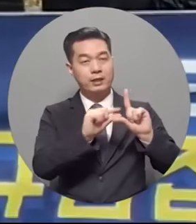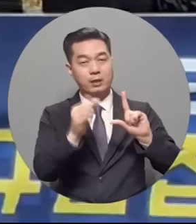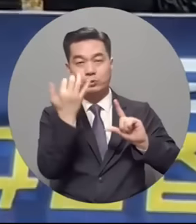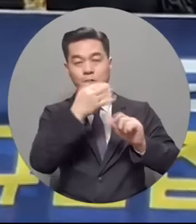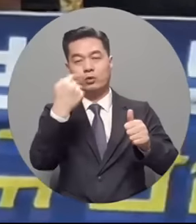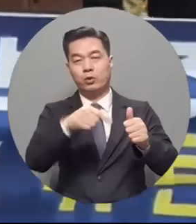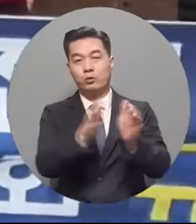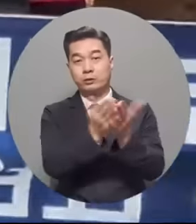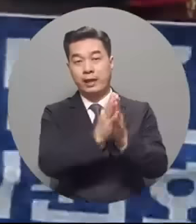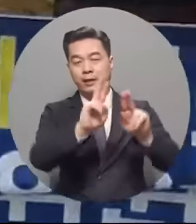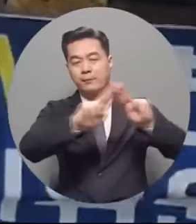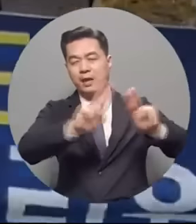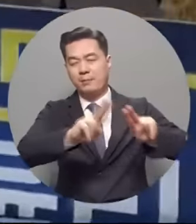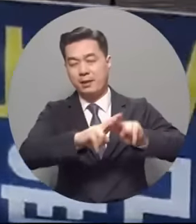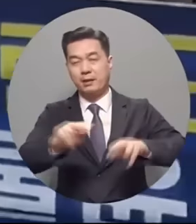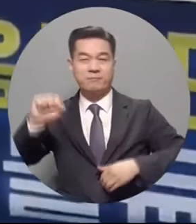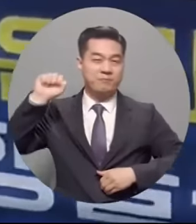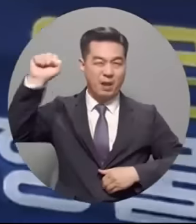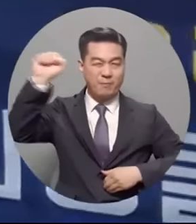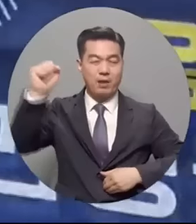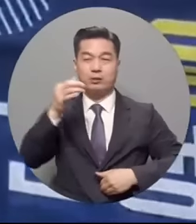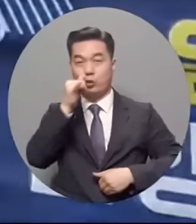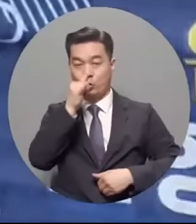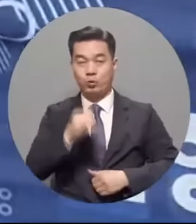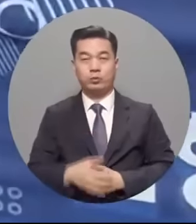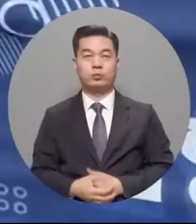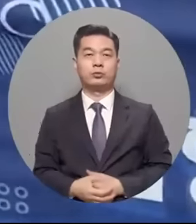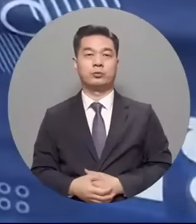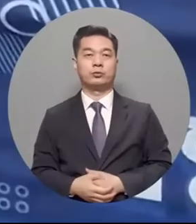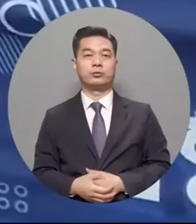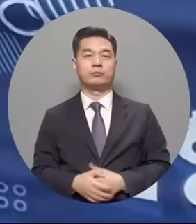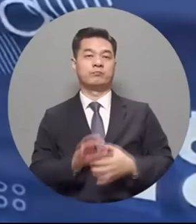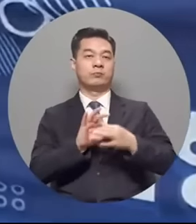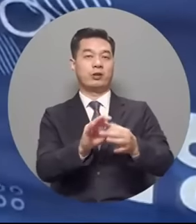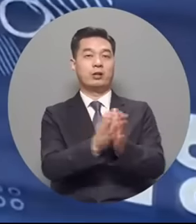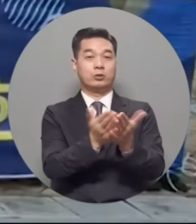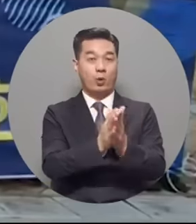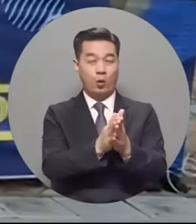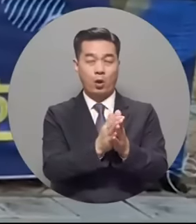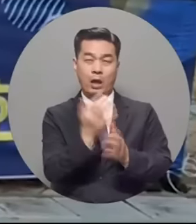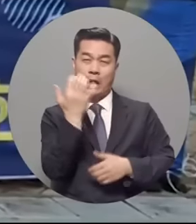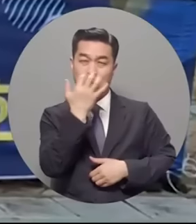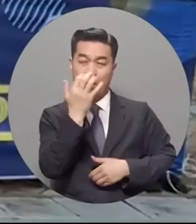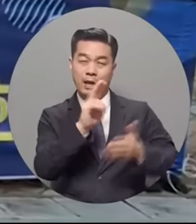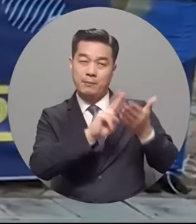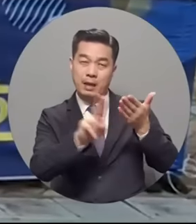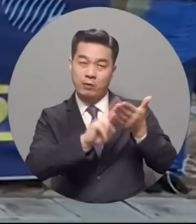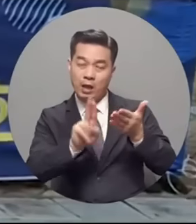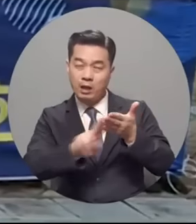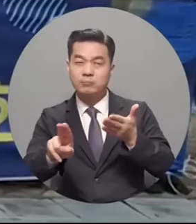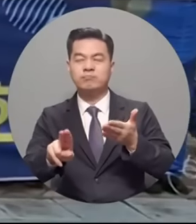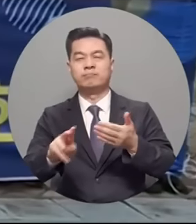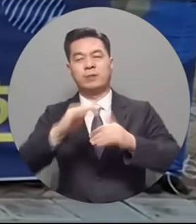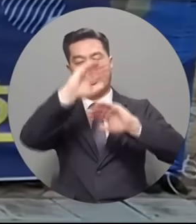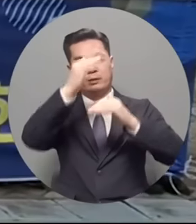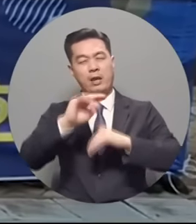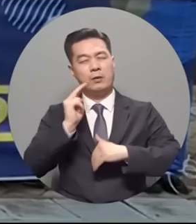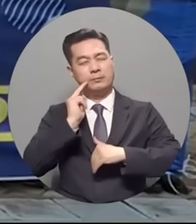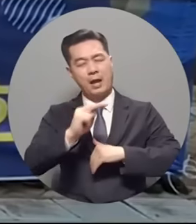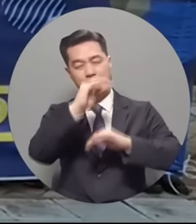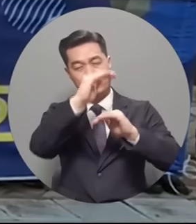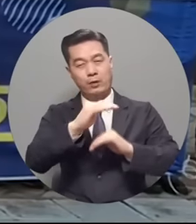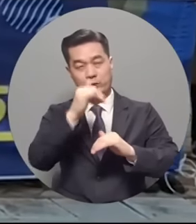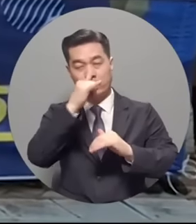도서를 폐기하라며 집회를 열었습니다. 해당 도서들의 음란한 사파와 선정적인 내용이 담겨